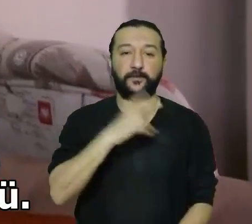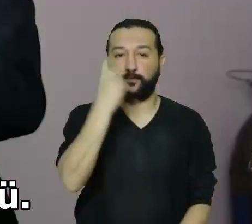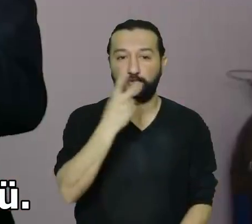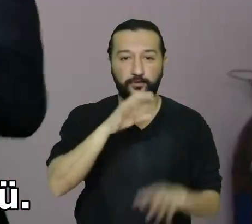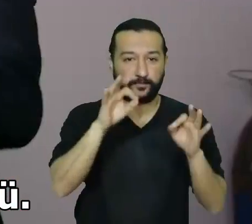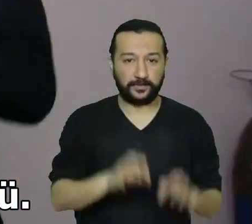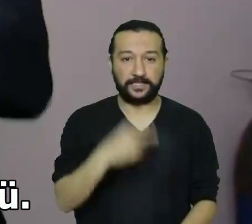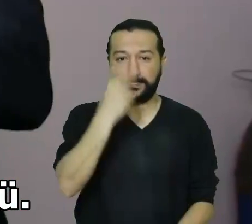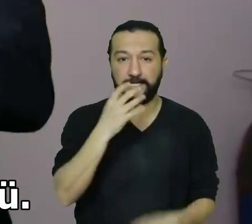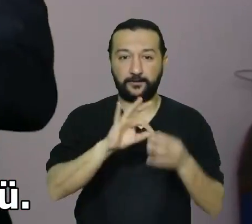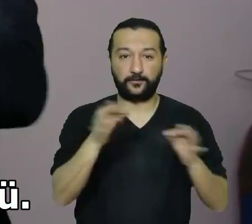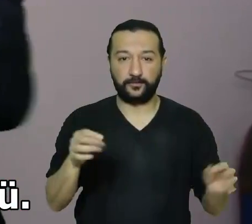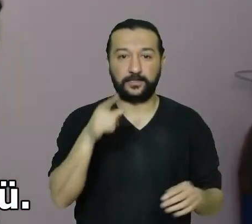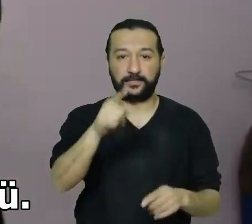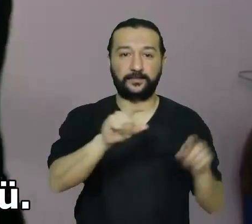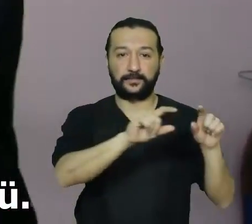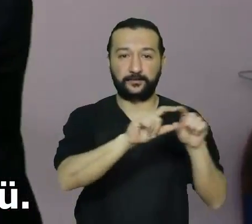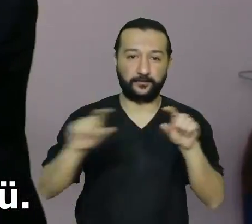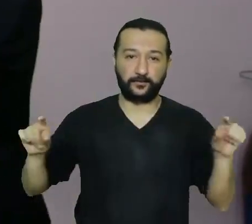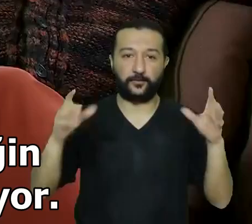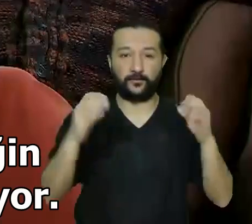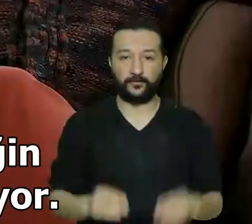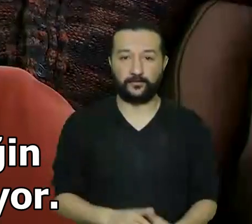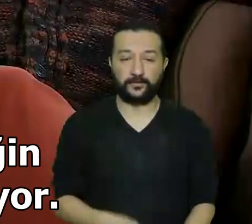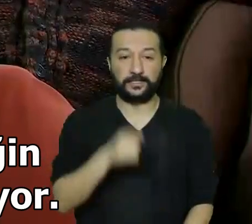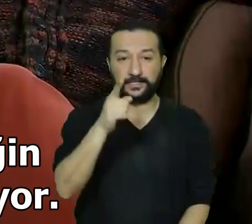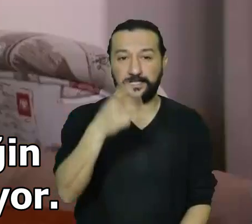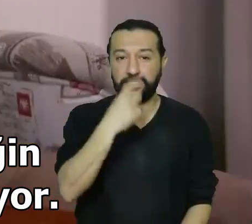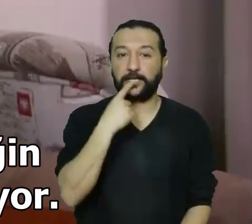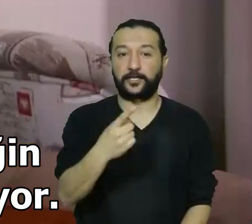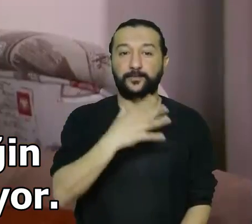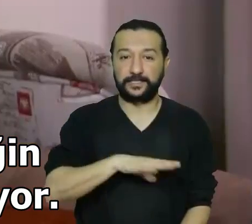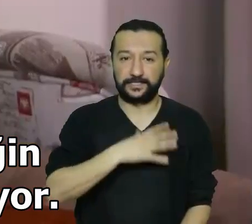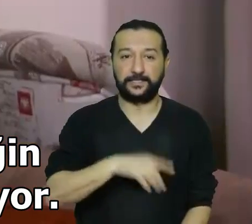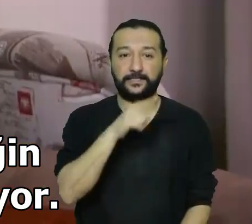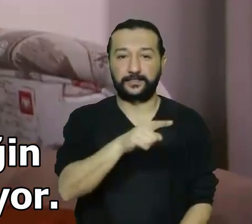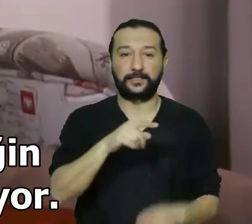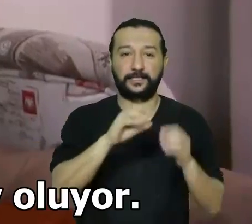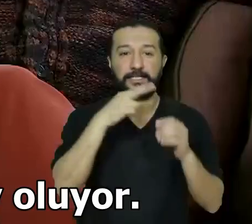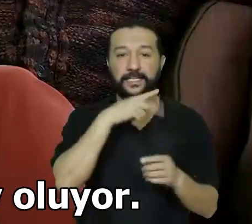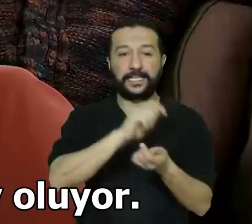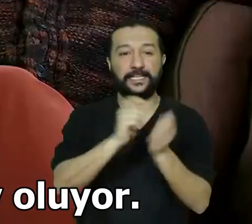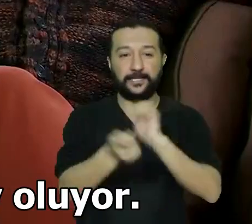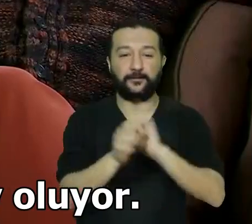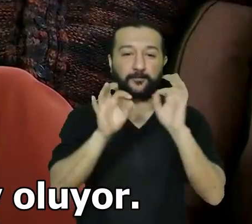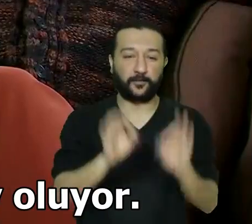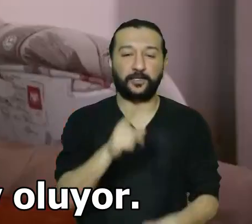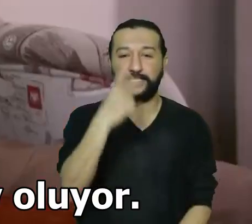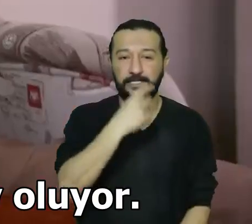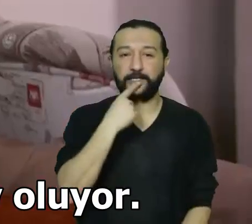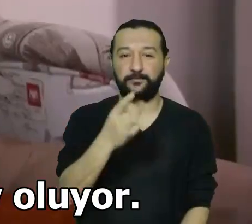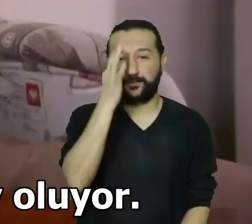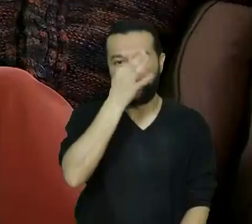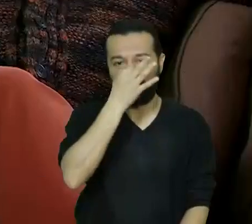Müzik çalıyor, şarkının sözleri alt yazı olarak yüklü. Ve şarkıyı söylemek istediğin sırada sözleri renk değiştiriyor ve böylece şarkı